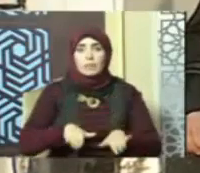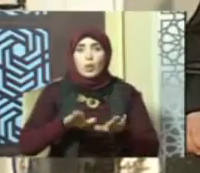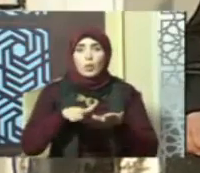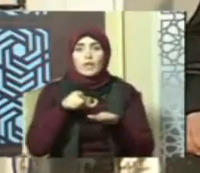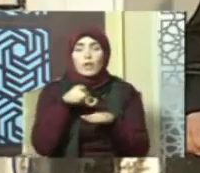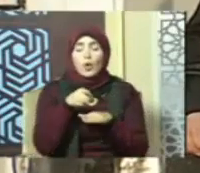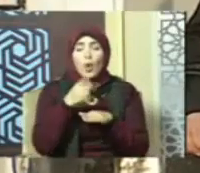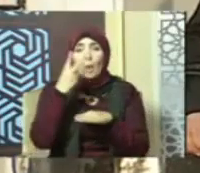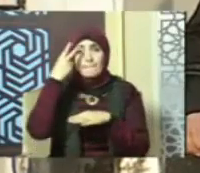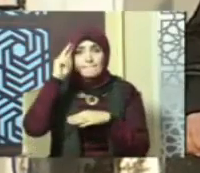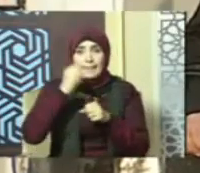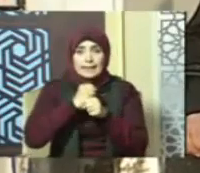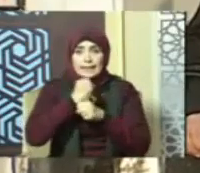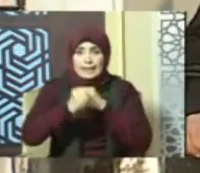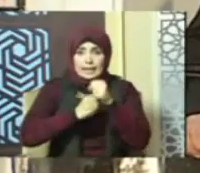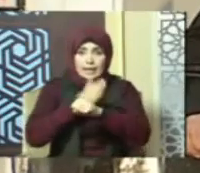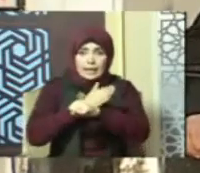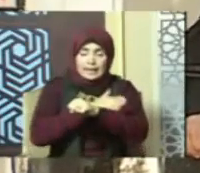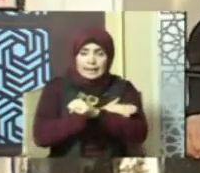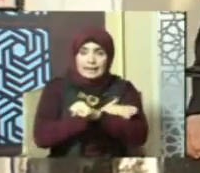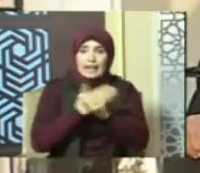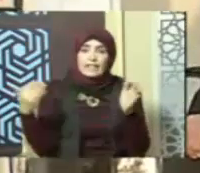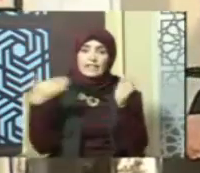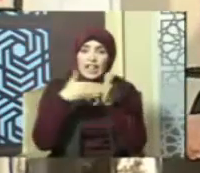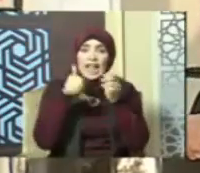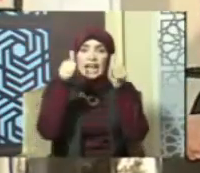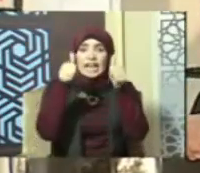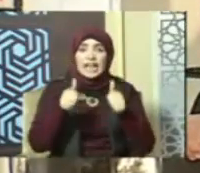ومن اجتهد نجح